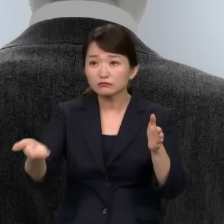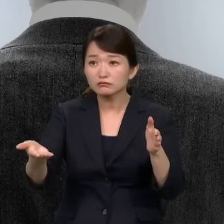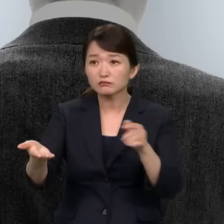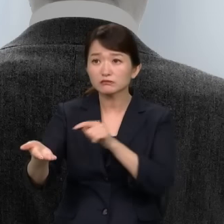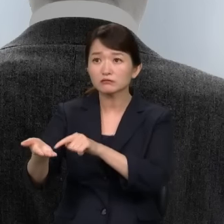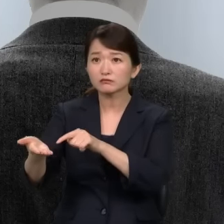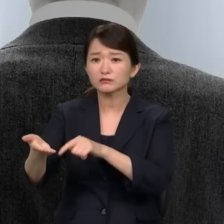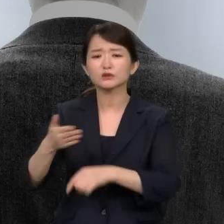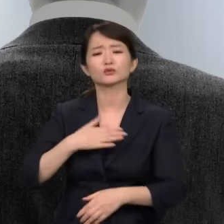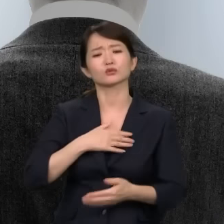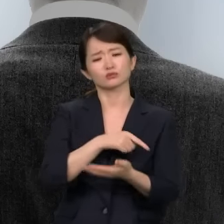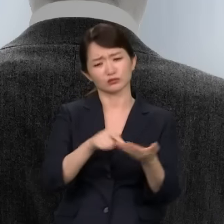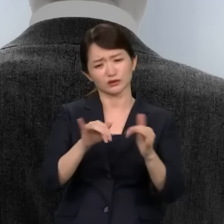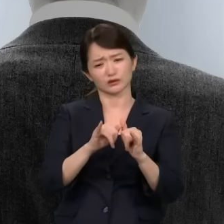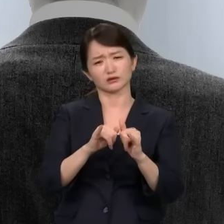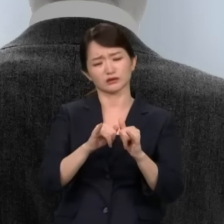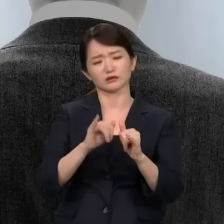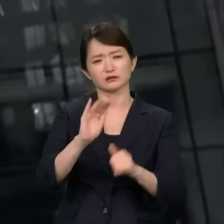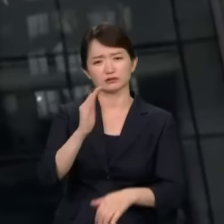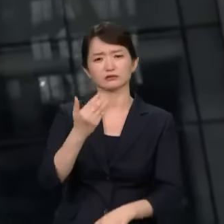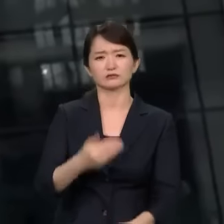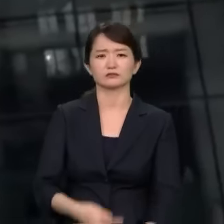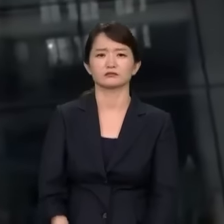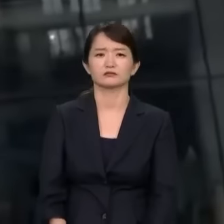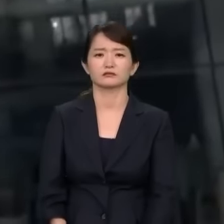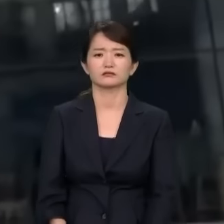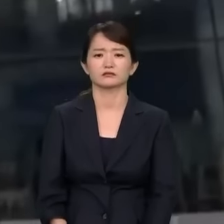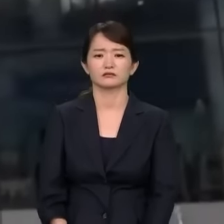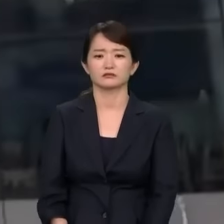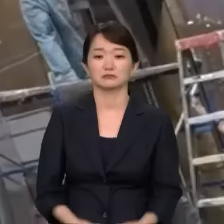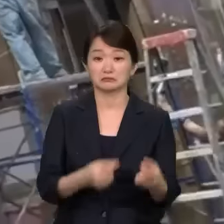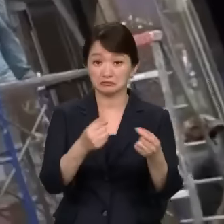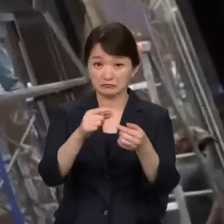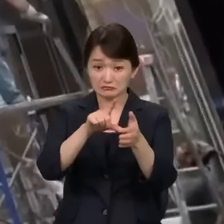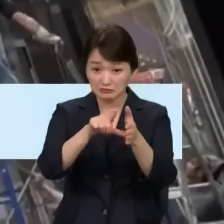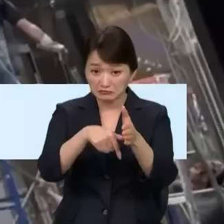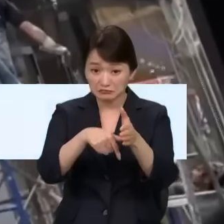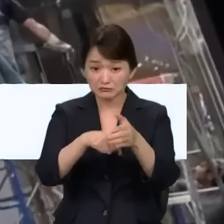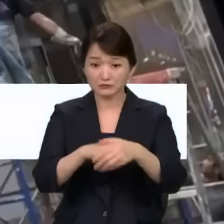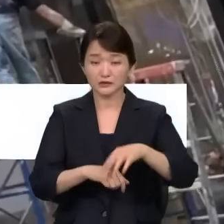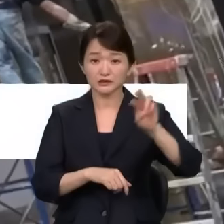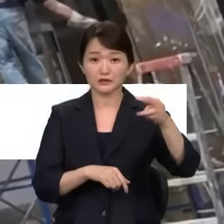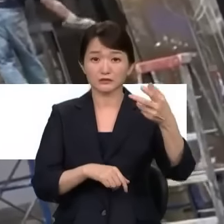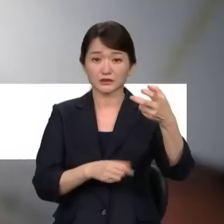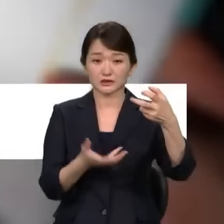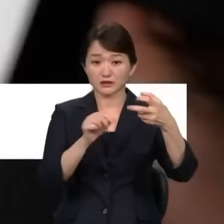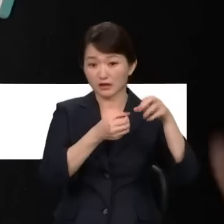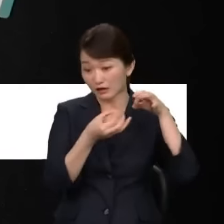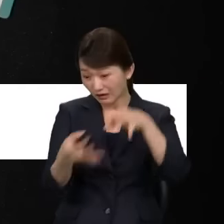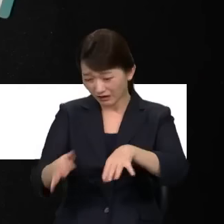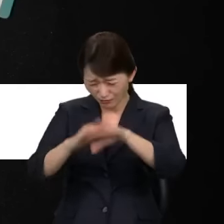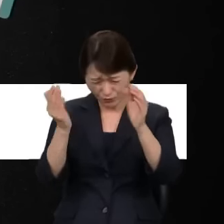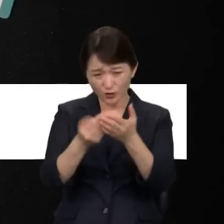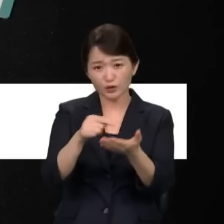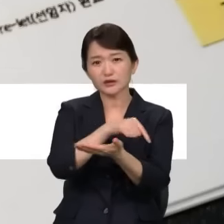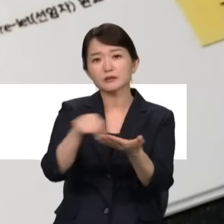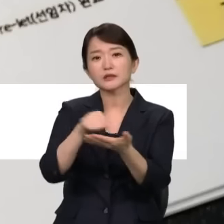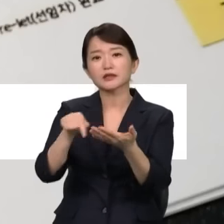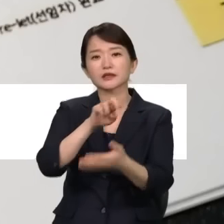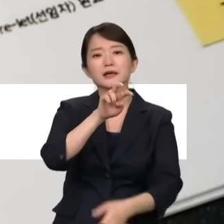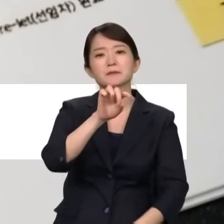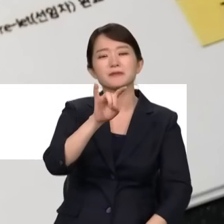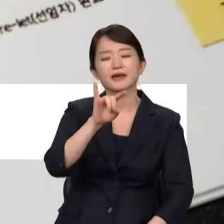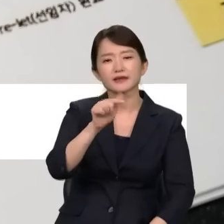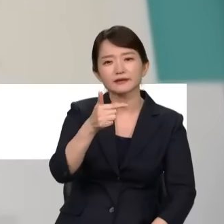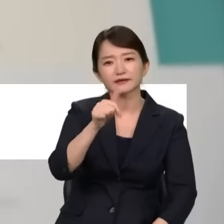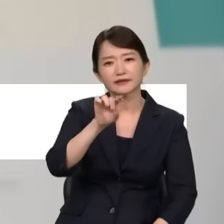안내를 드렸잖아요. 저도 피해자라면 또 피해자인데. 비슷한 시기 370억을 투자했다가 전액 손실이 난 맨해튼 호텔